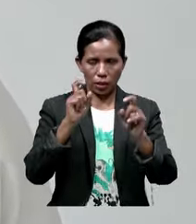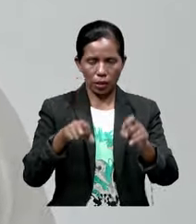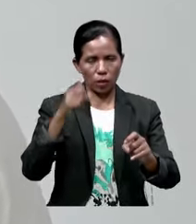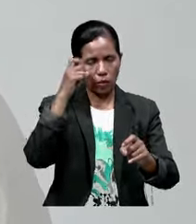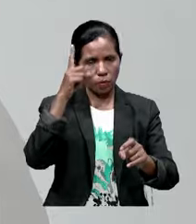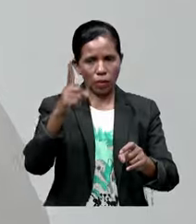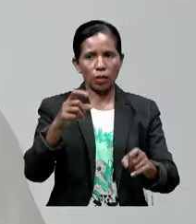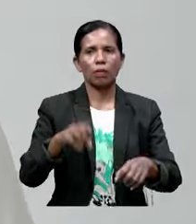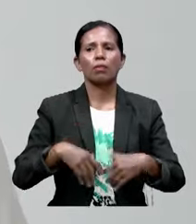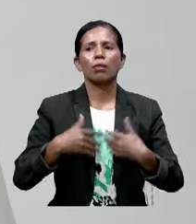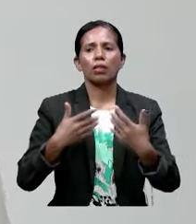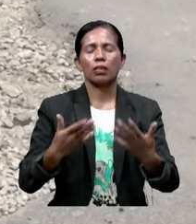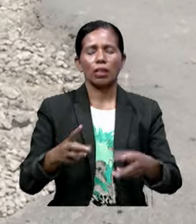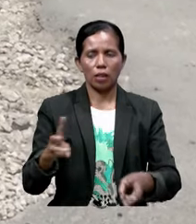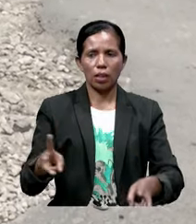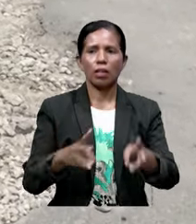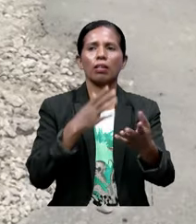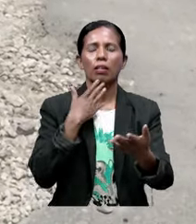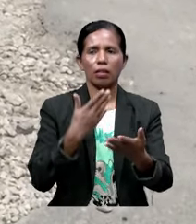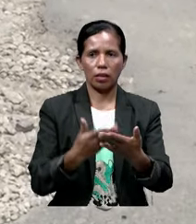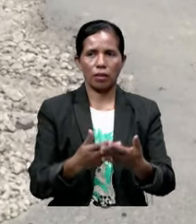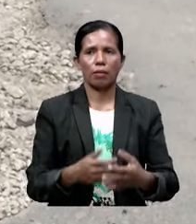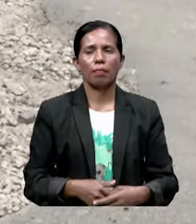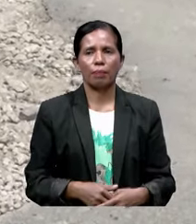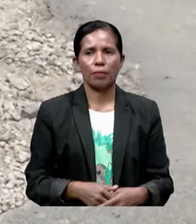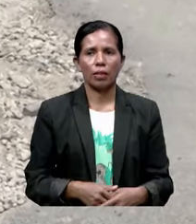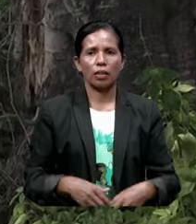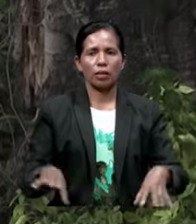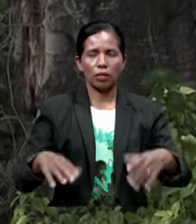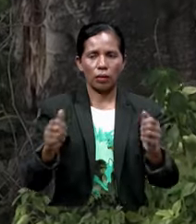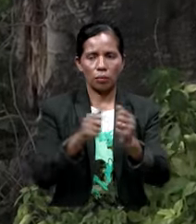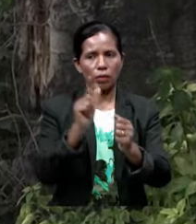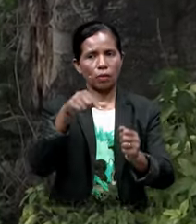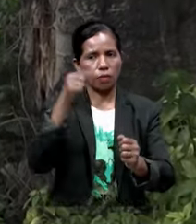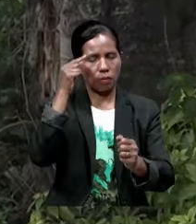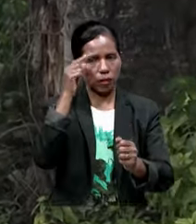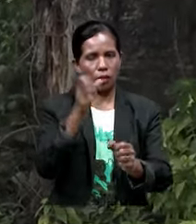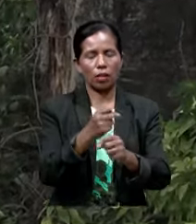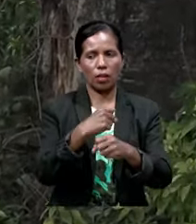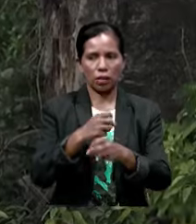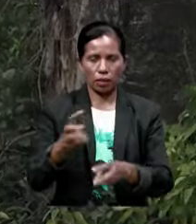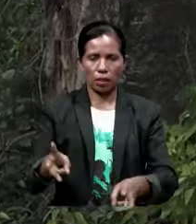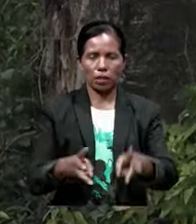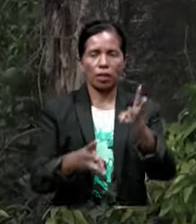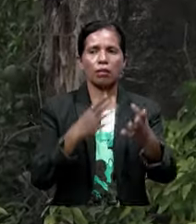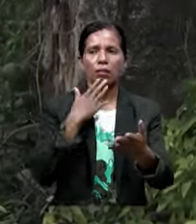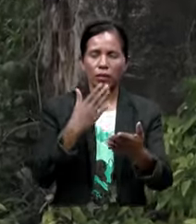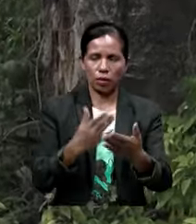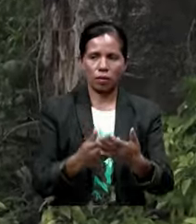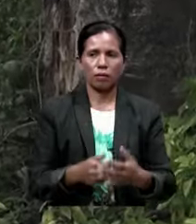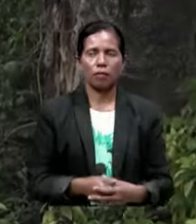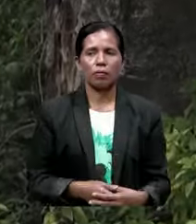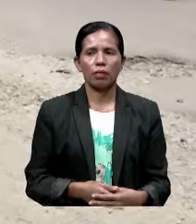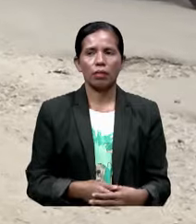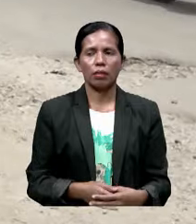o insama ke sekar dalan ne dia makne ko kopera ho guberu para halo itu dalan ne sai dia guberu